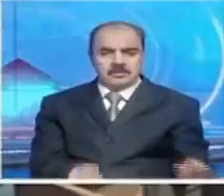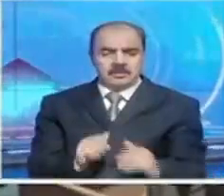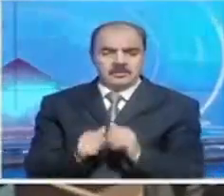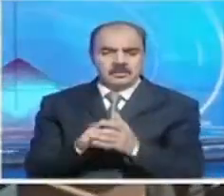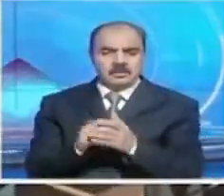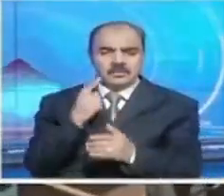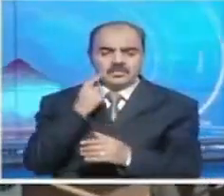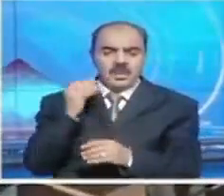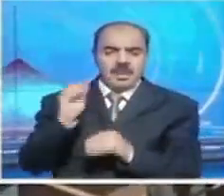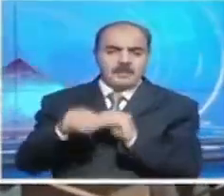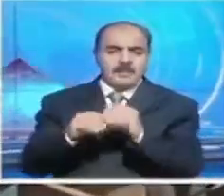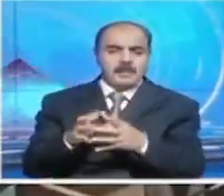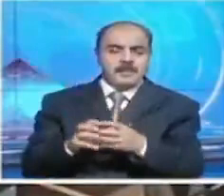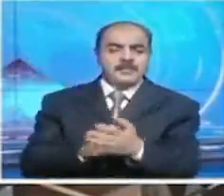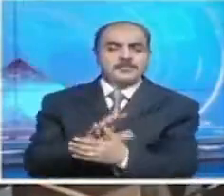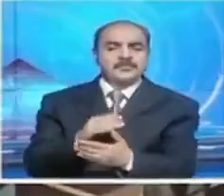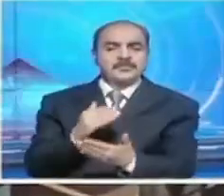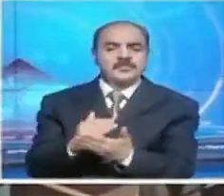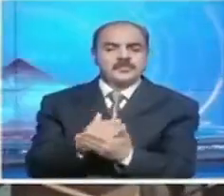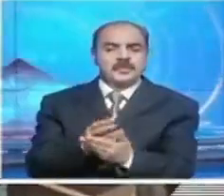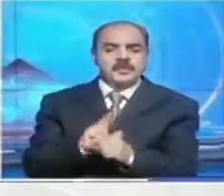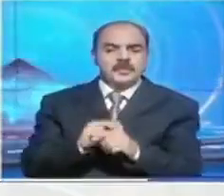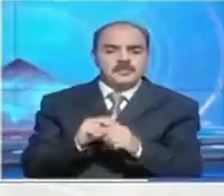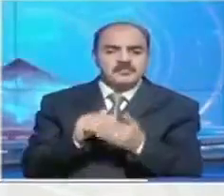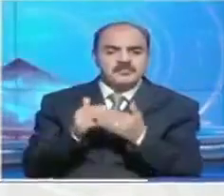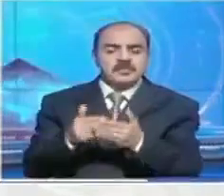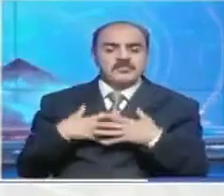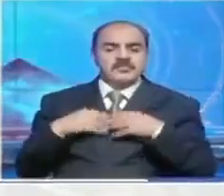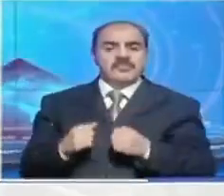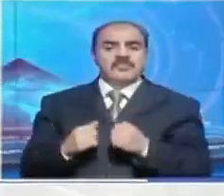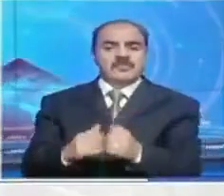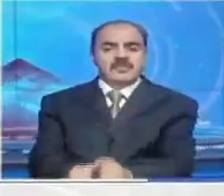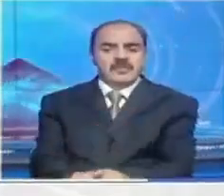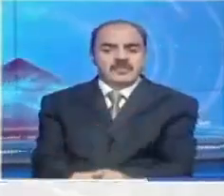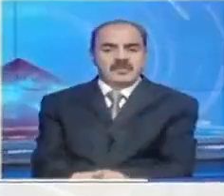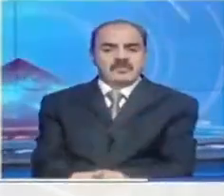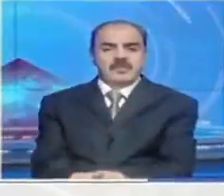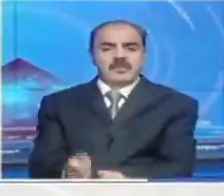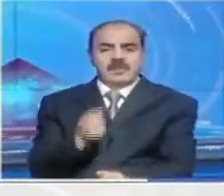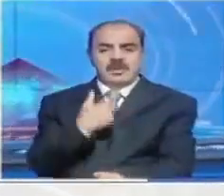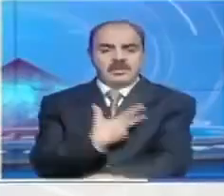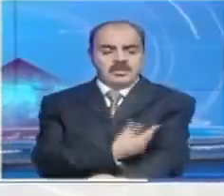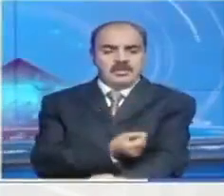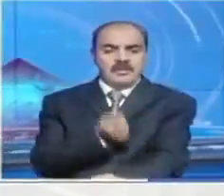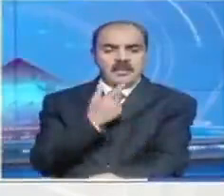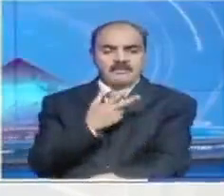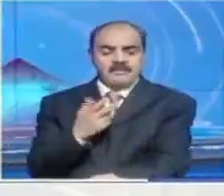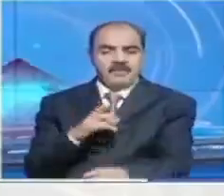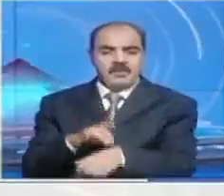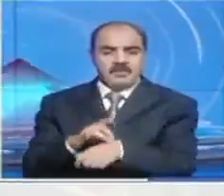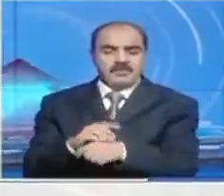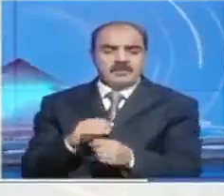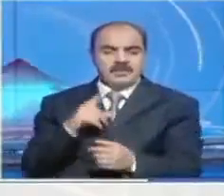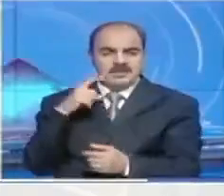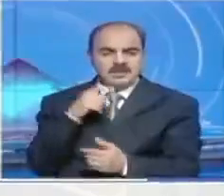للواصلين من السودان بعد هذه الأزمة، بما في ذلك الدعم الصحي سواء كان توفير لقاحات أو أدوية للأمراض